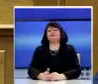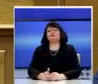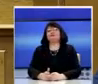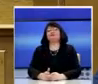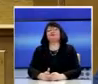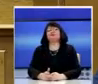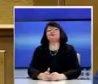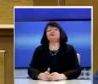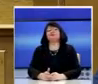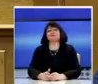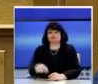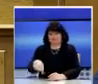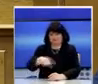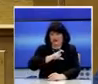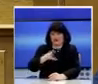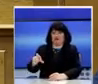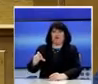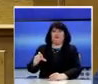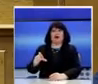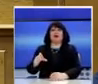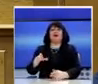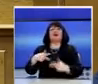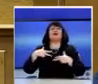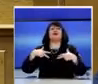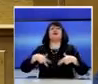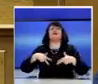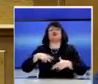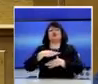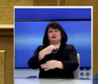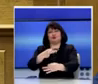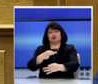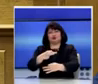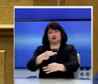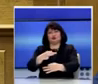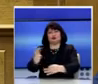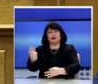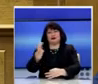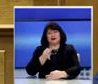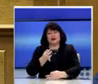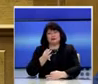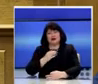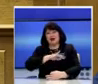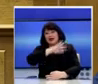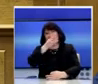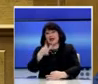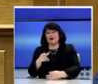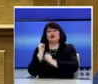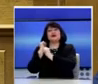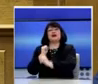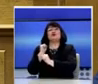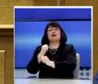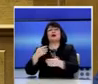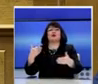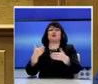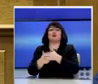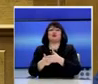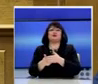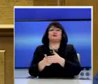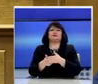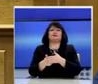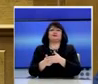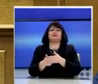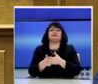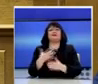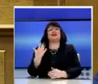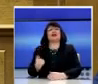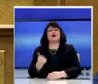Στην αρχή αυτής της εβδομάδας, ο κυβερνητικός εκπρόσωπος ανακοινώνει ότι μέχρι τέλος Γενάρη